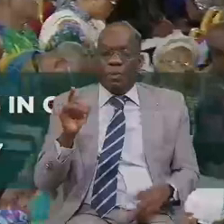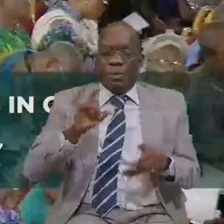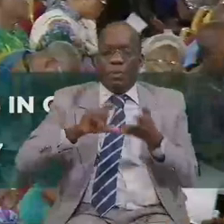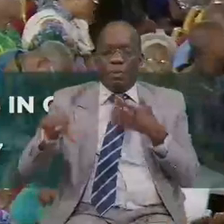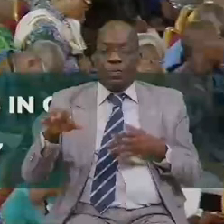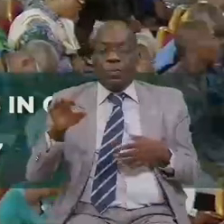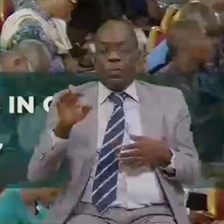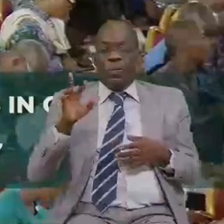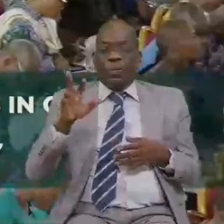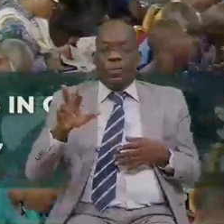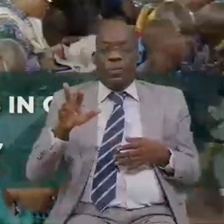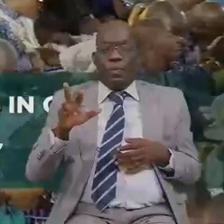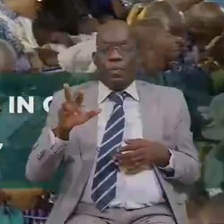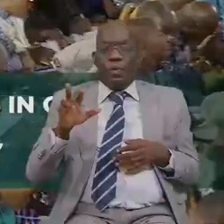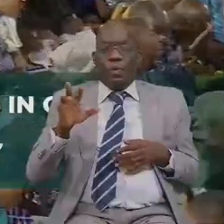37.